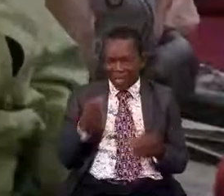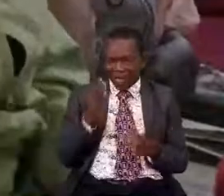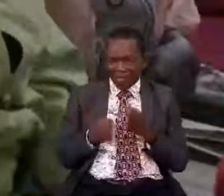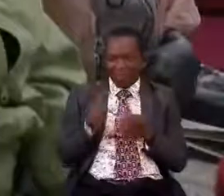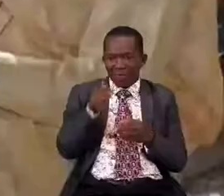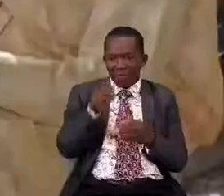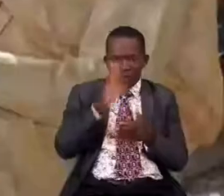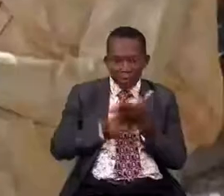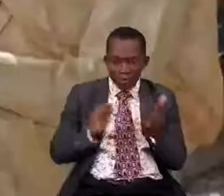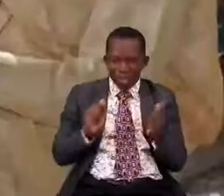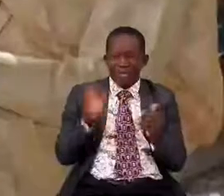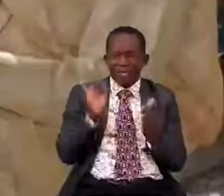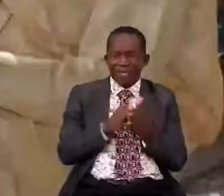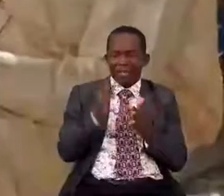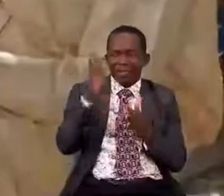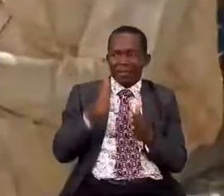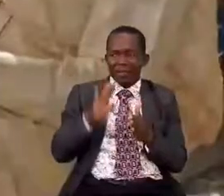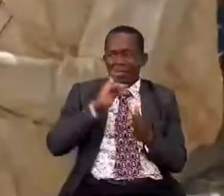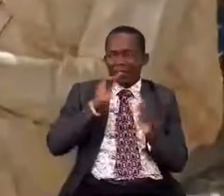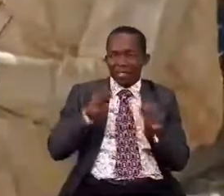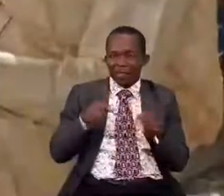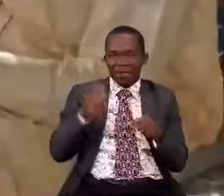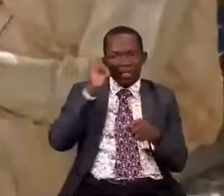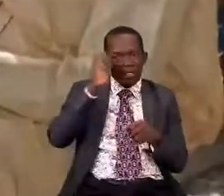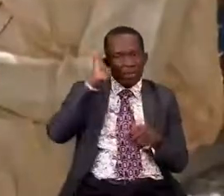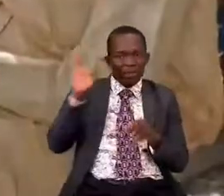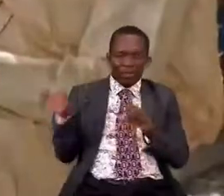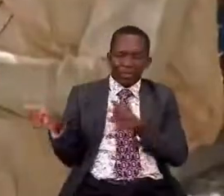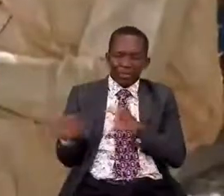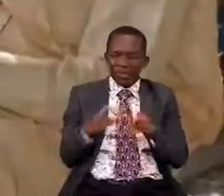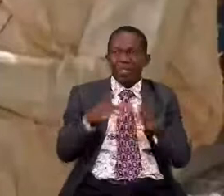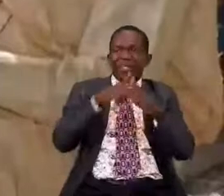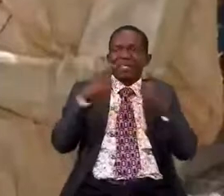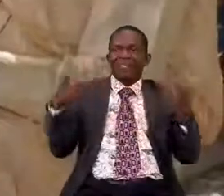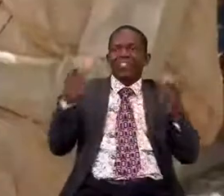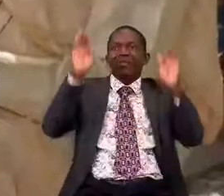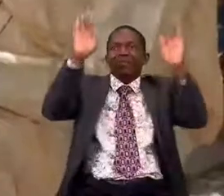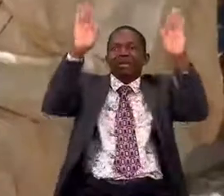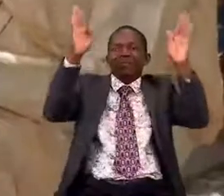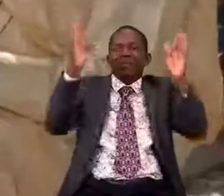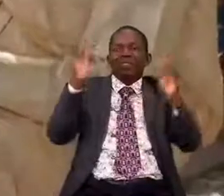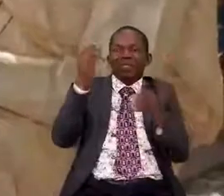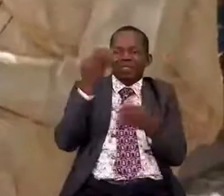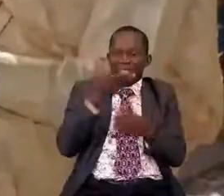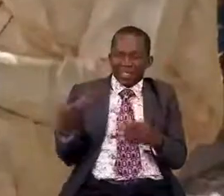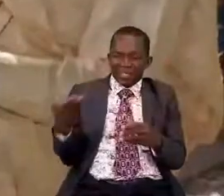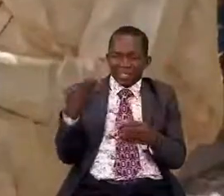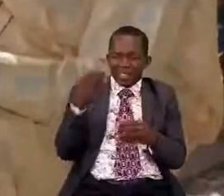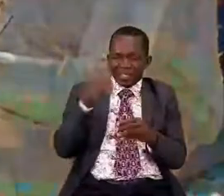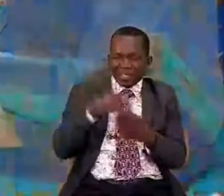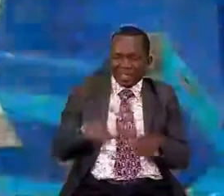vie. Il fera l'incroyable dans ta vie. Il fera l'impossible dans ta vie. Ce qu'il te faut